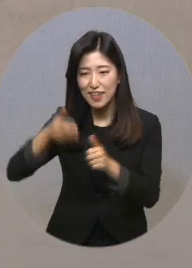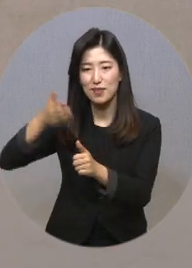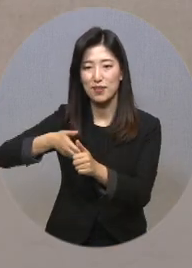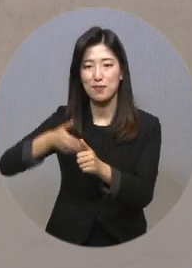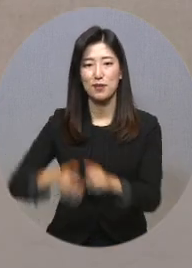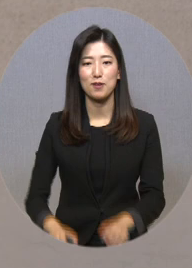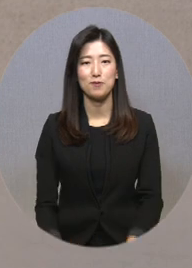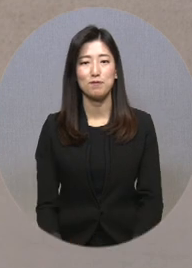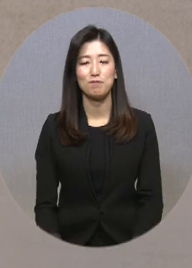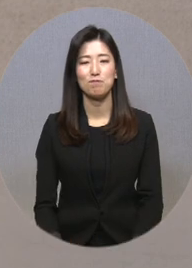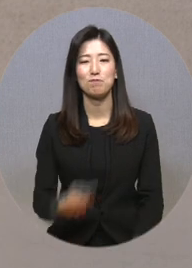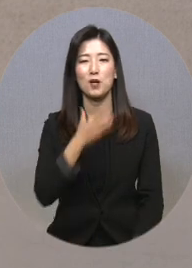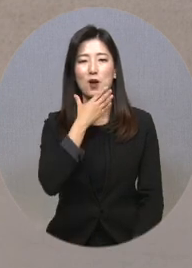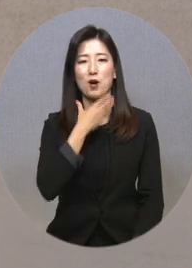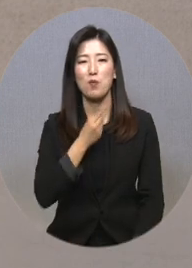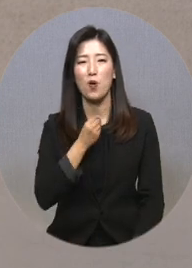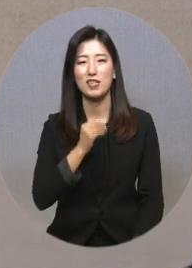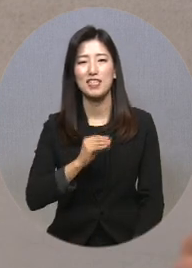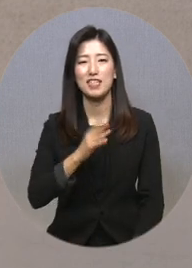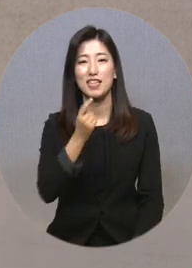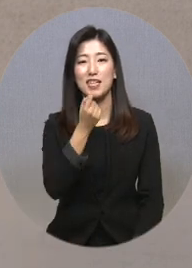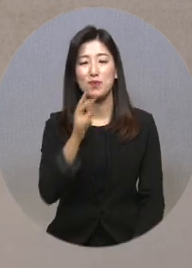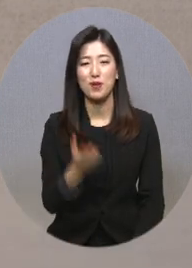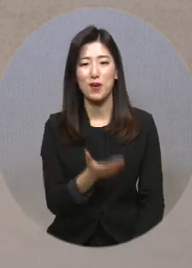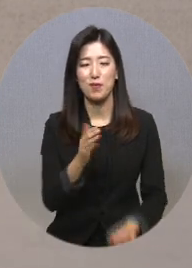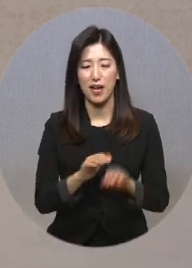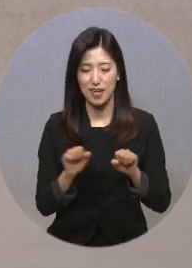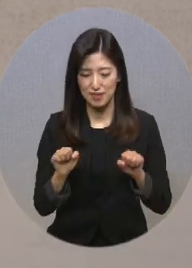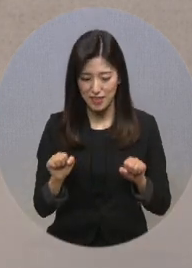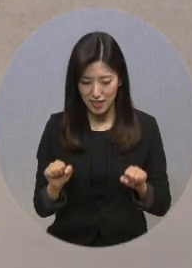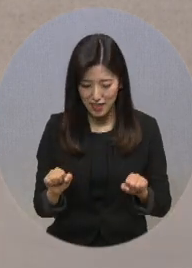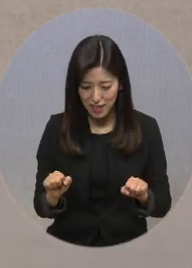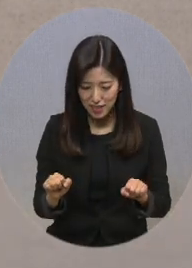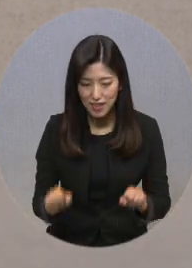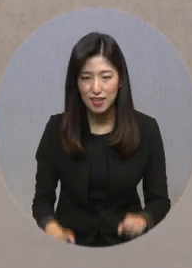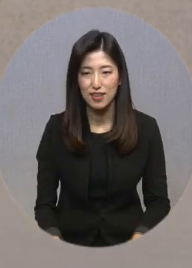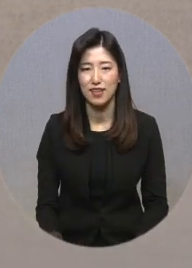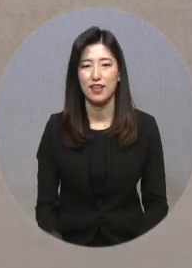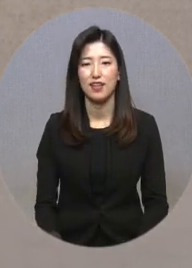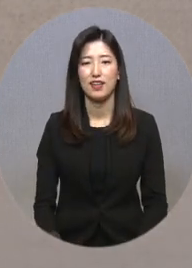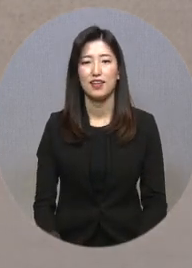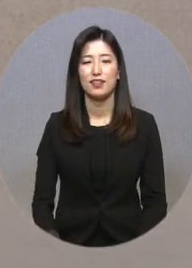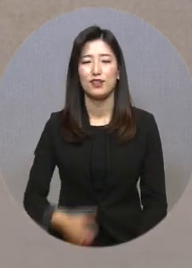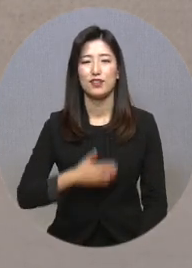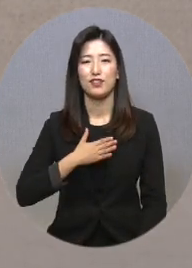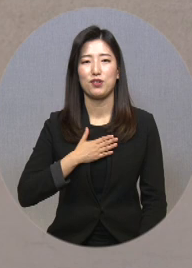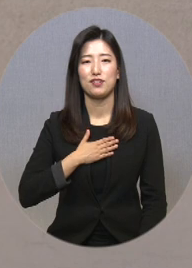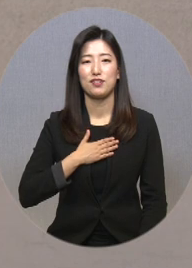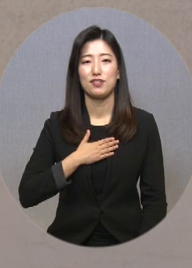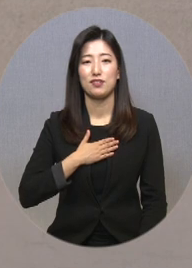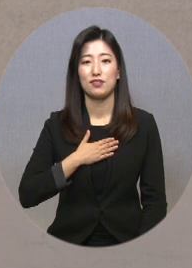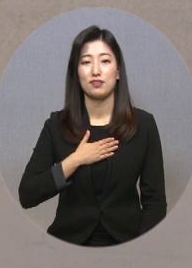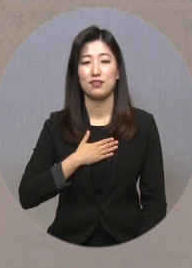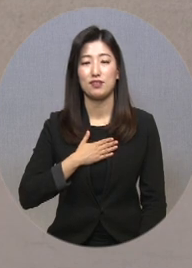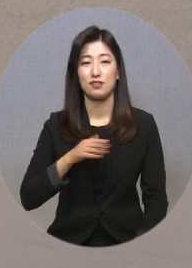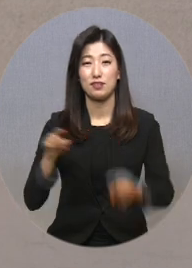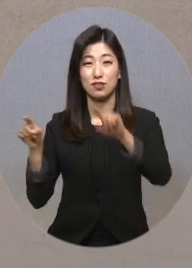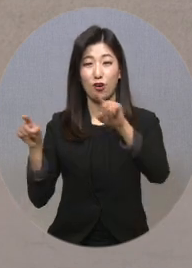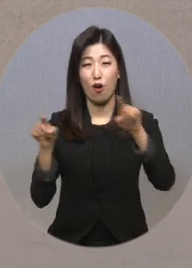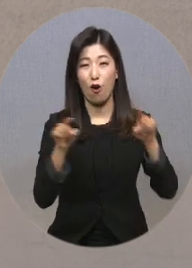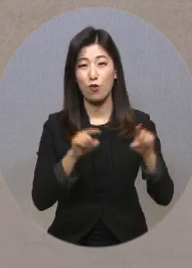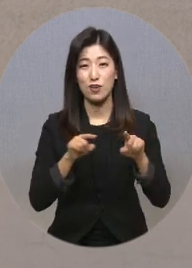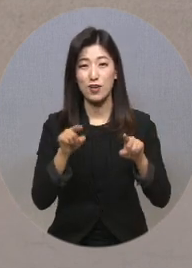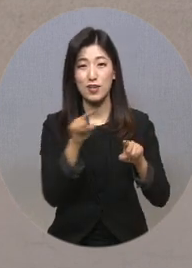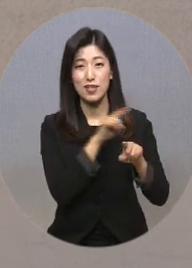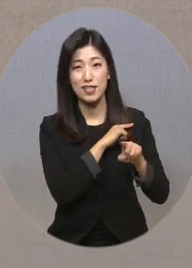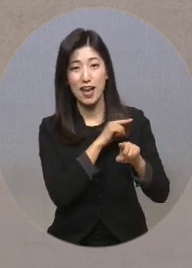아, 복지TV 시청자 여러분 안녕하십니까? 저는 요사이 전국적으로 가장 뜨고 있는